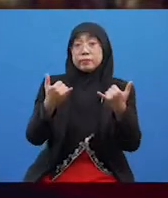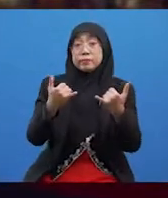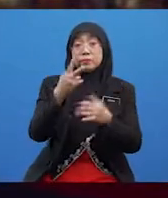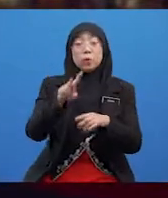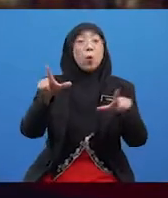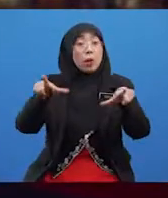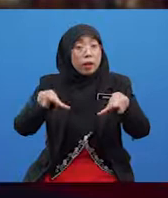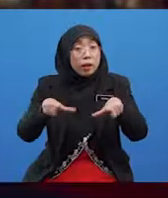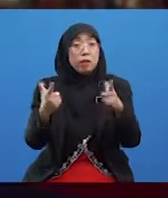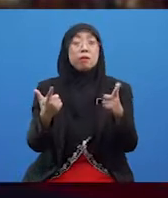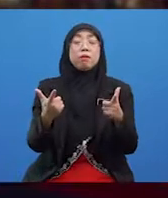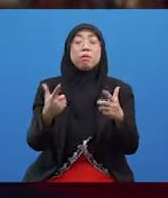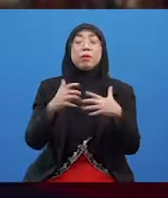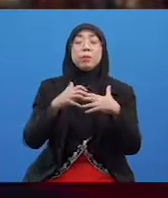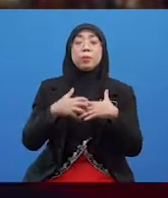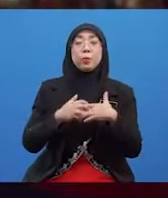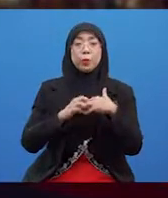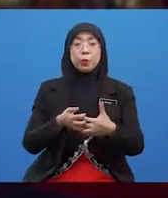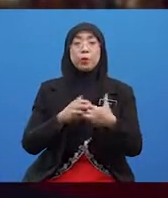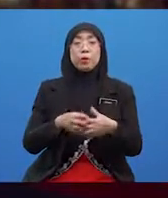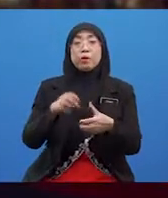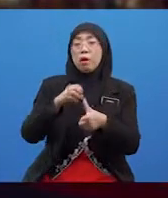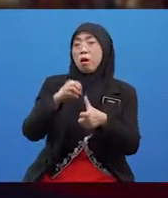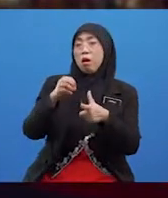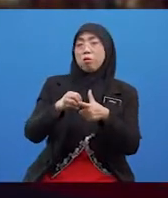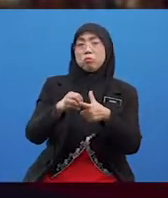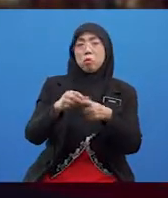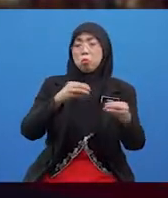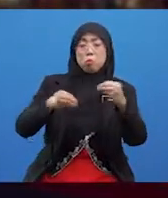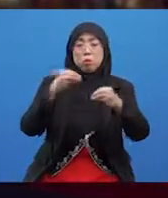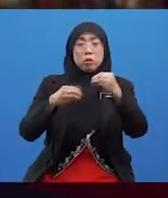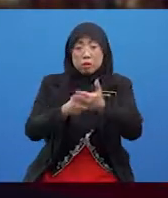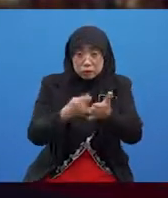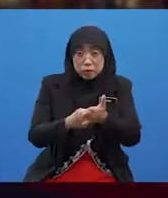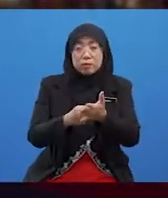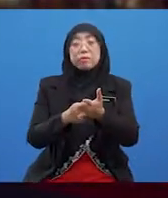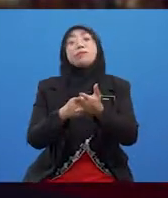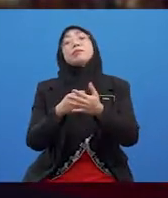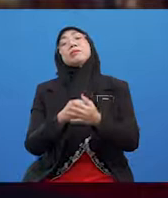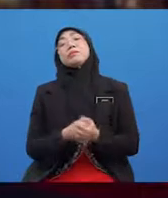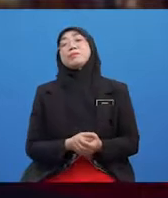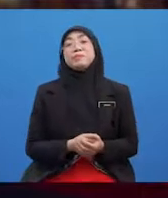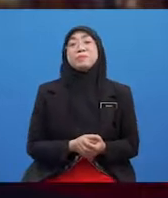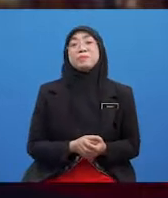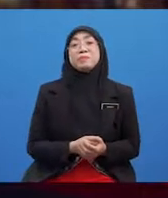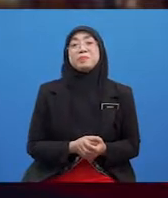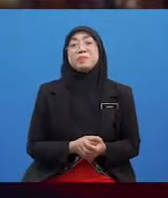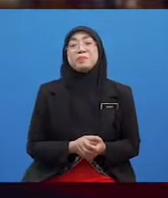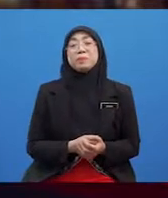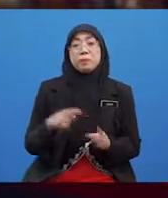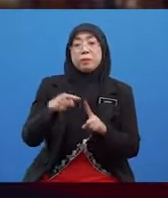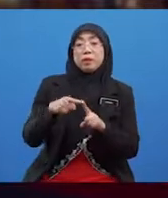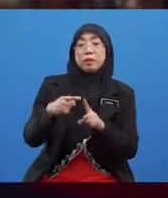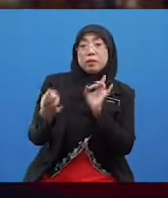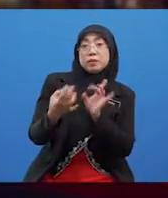atau pergerakan yang muncul secara tiba-tiba hasil daripada interaksi individu, tugasan